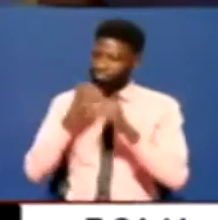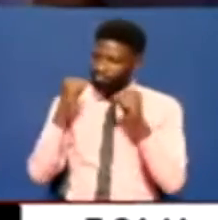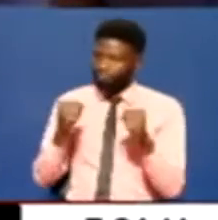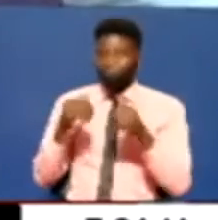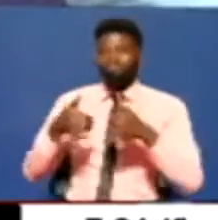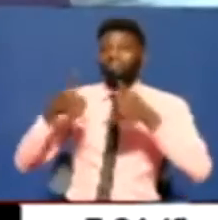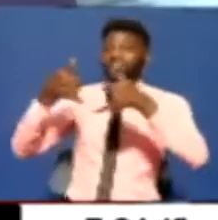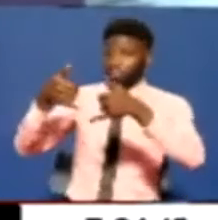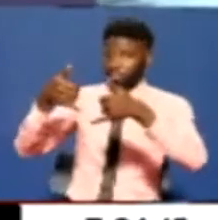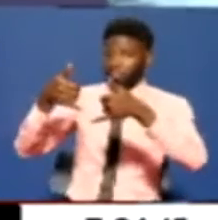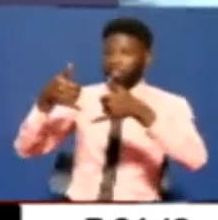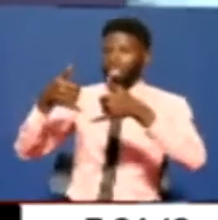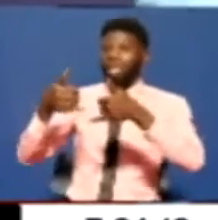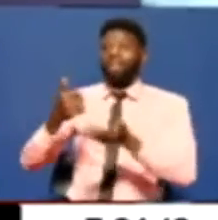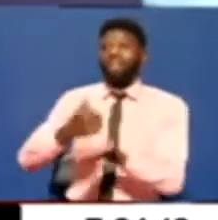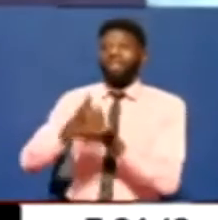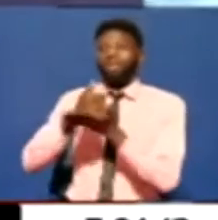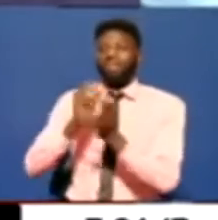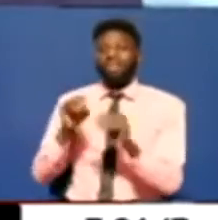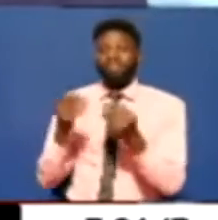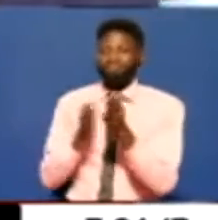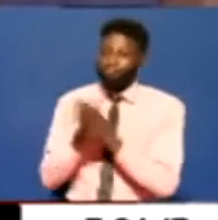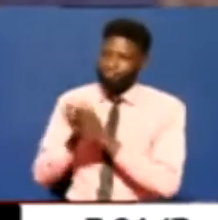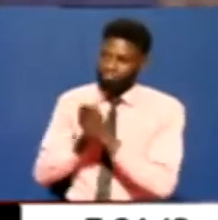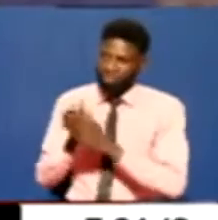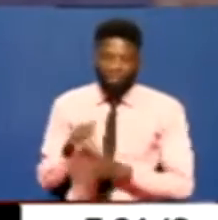wachezaji hao. I wish to call all the sportsmen,